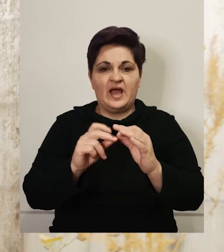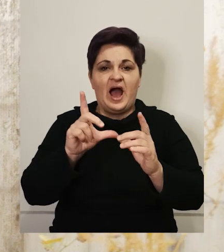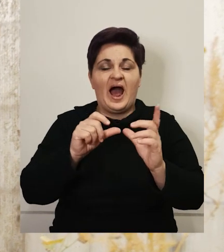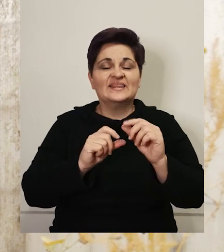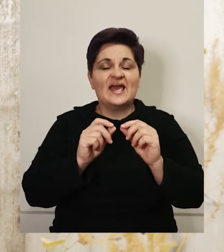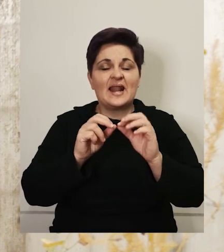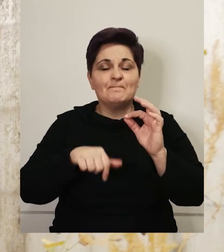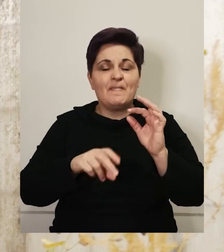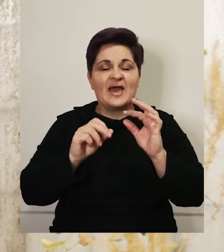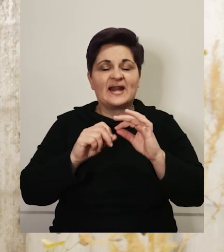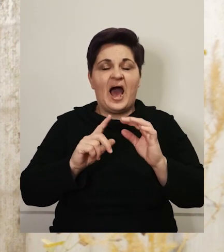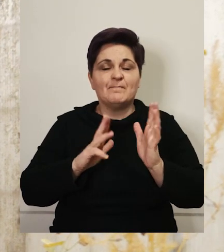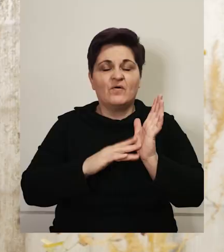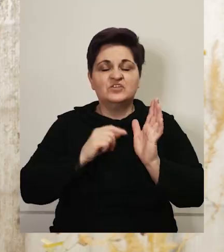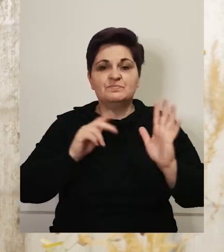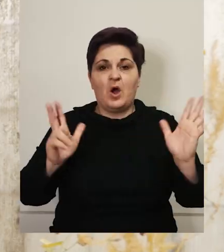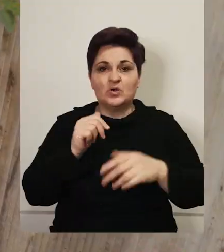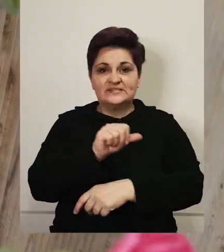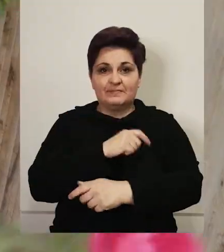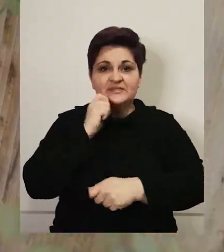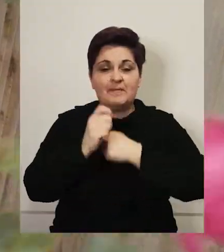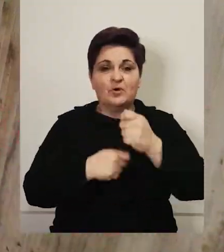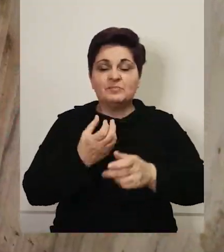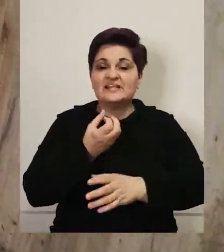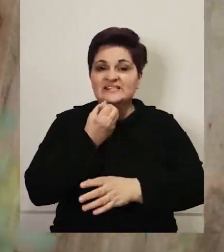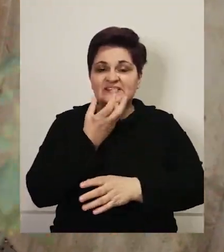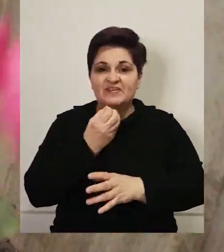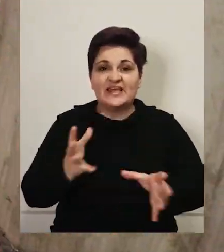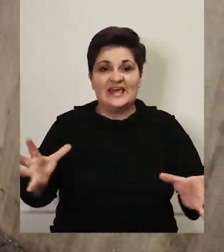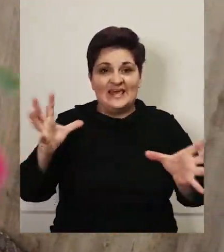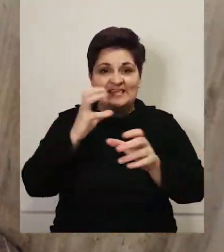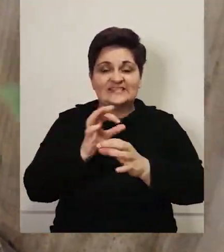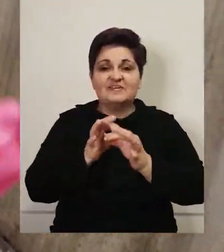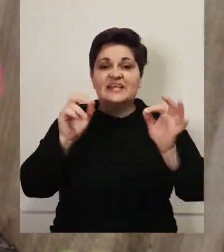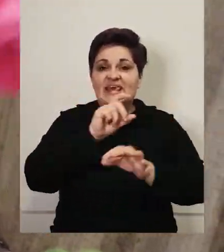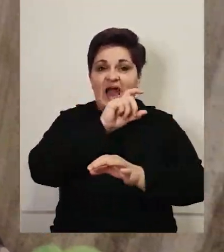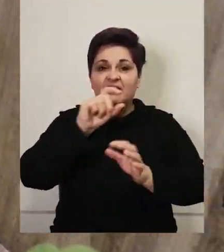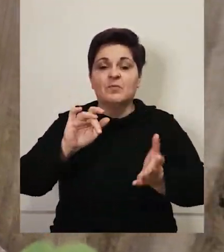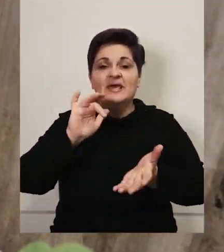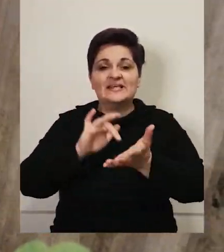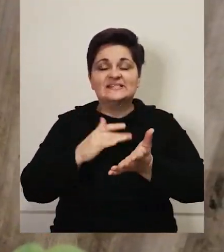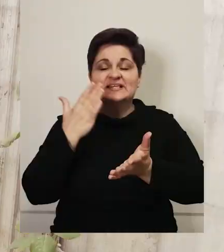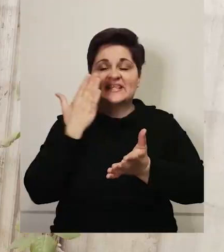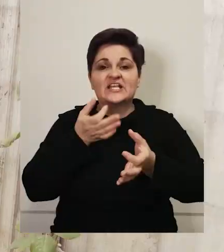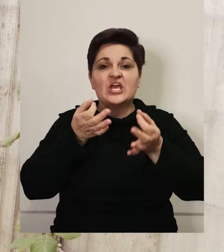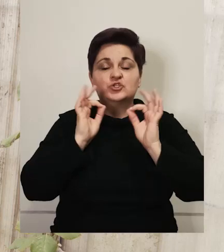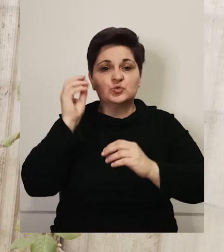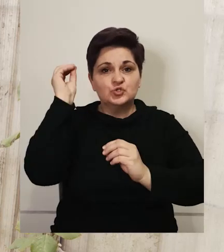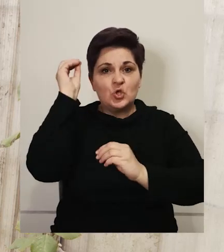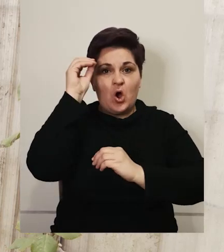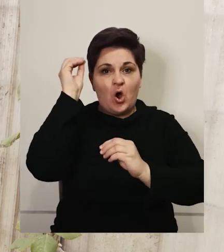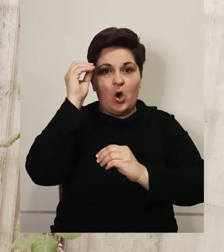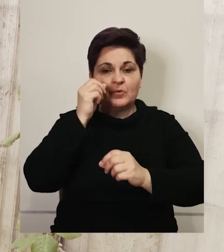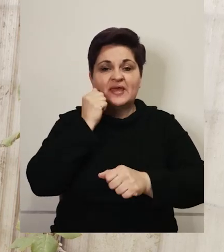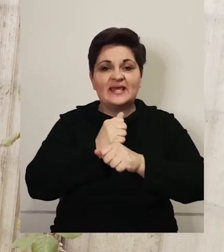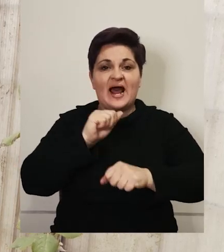Aldijana Bajramović ima 18 godina. Po zanimanju je cvječarka. Završila je javnu ustanovu Srednja škola za stručno